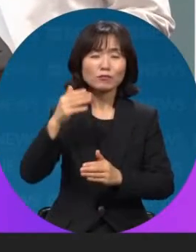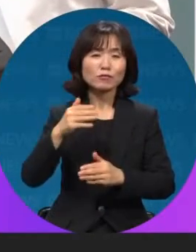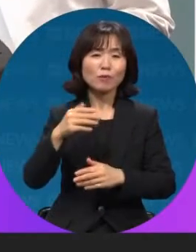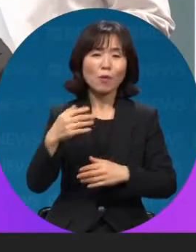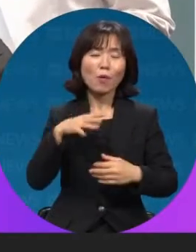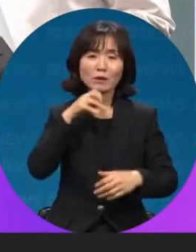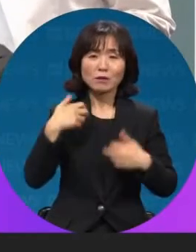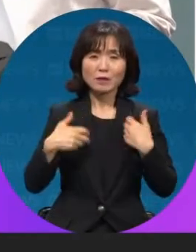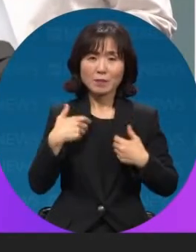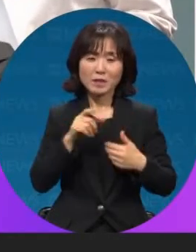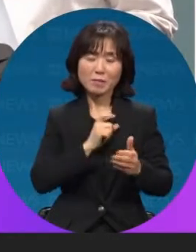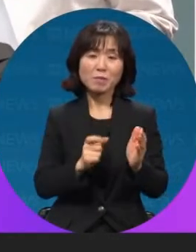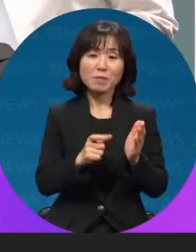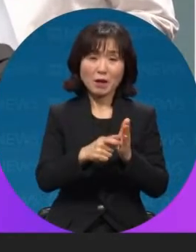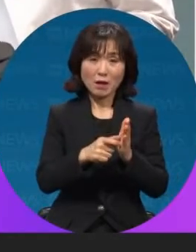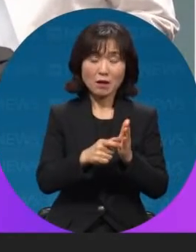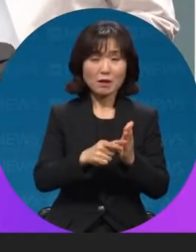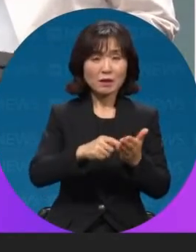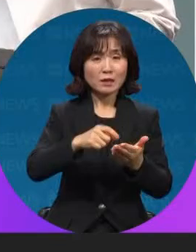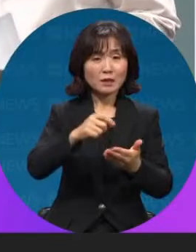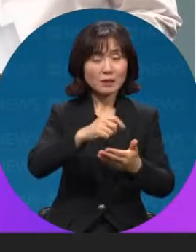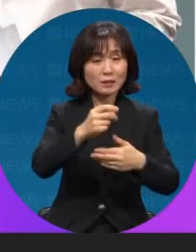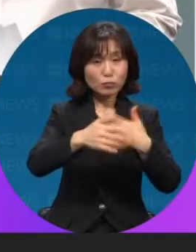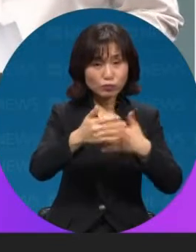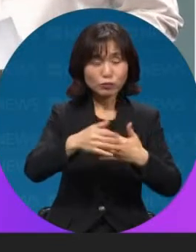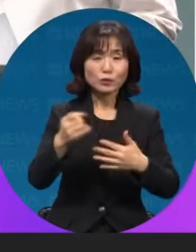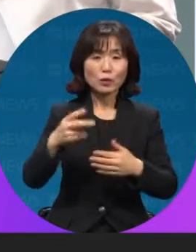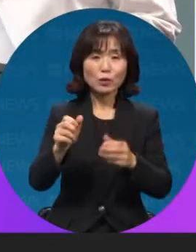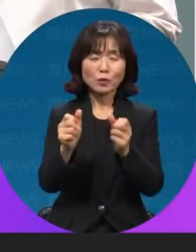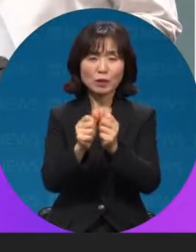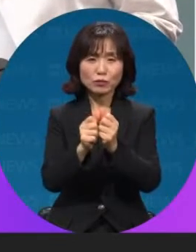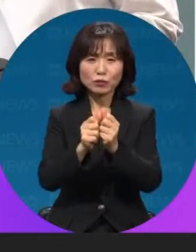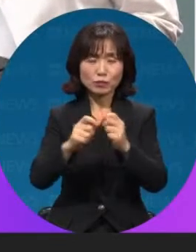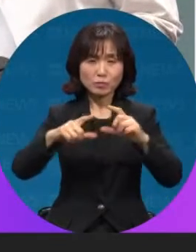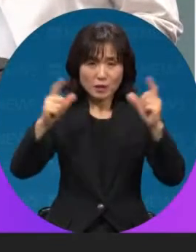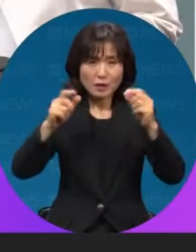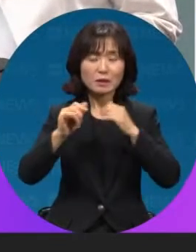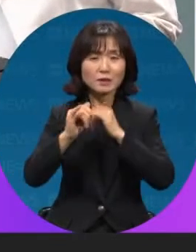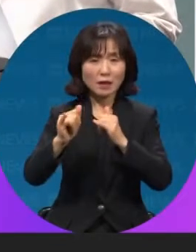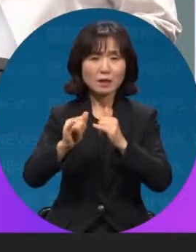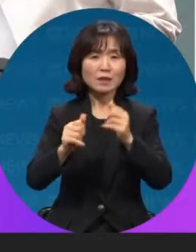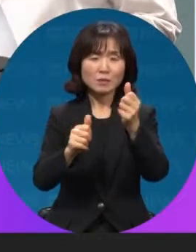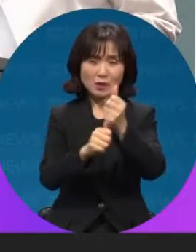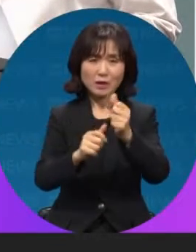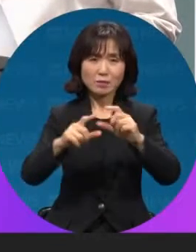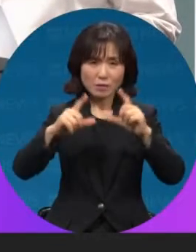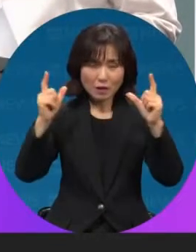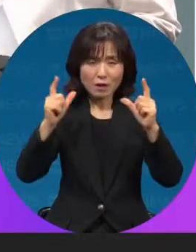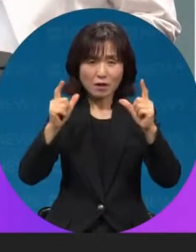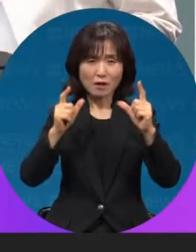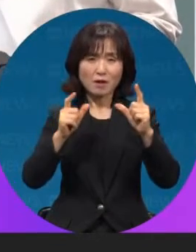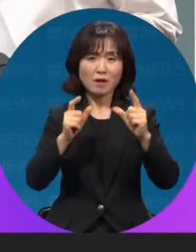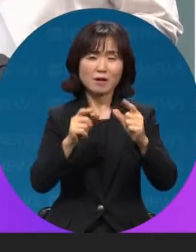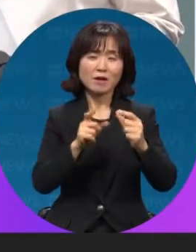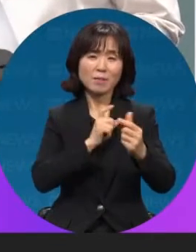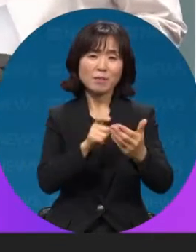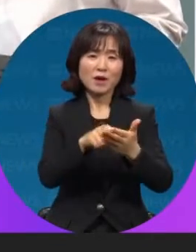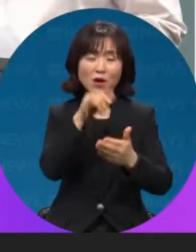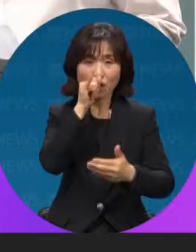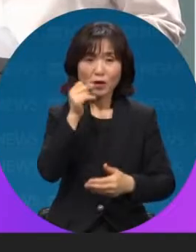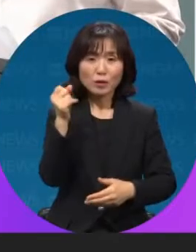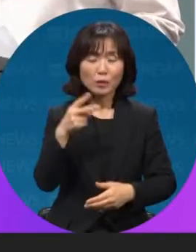작품상과 남우주연상 그리고 남우조연상 입니다 이 뿐만 아니라 미국 방송 영화 비평가 협회 도 크리틱스 초이스